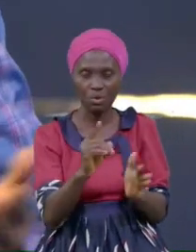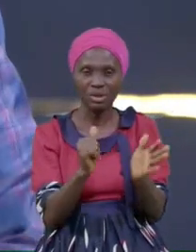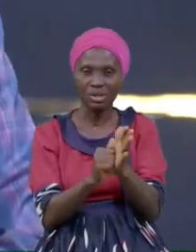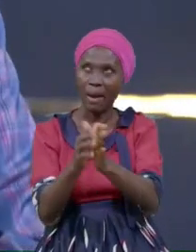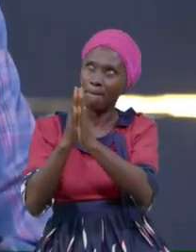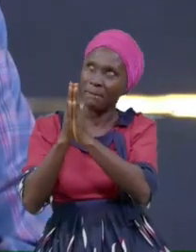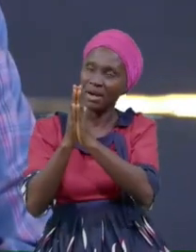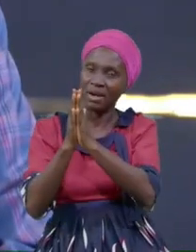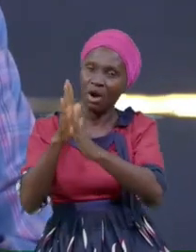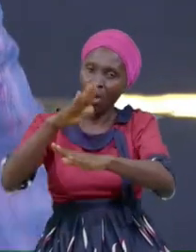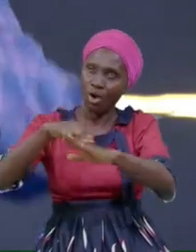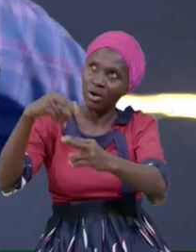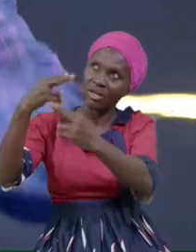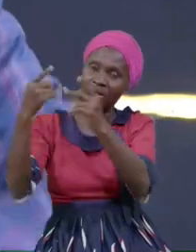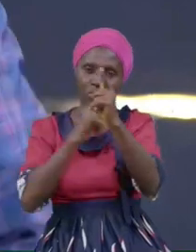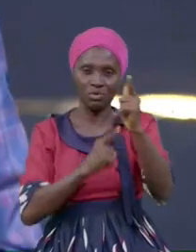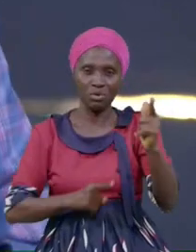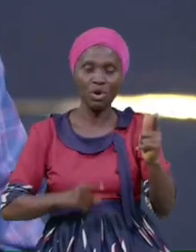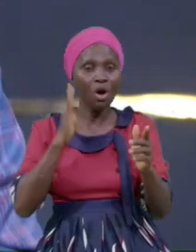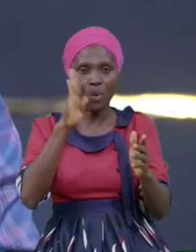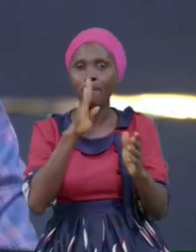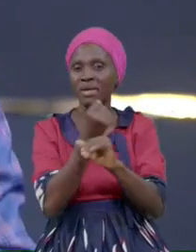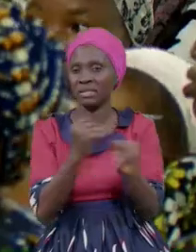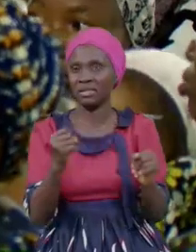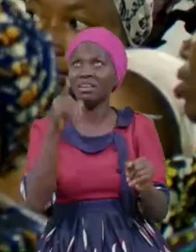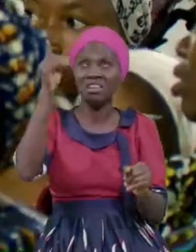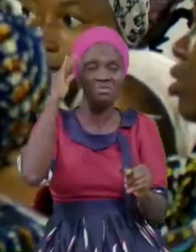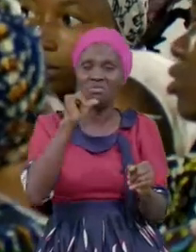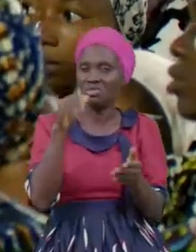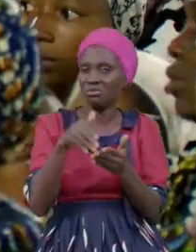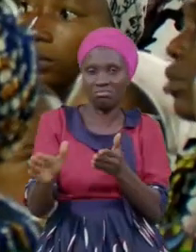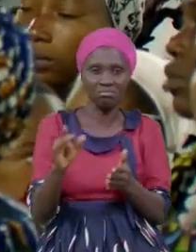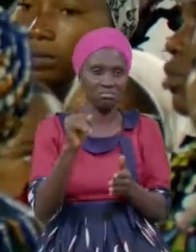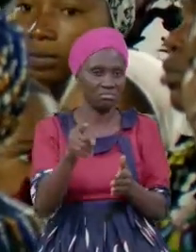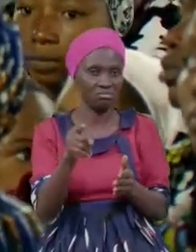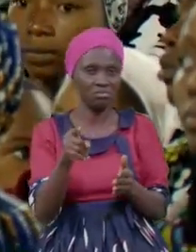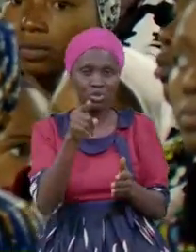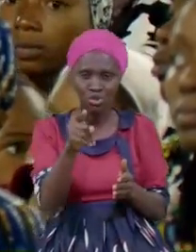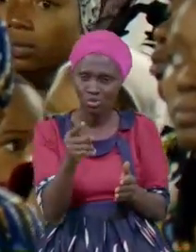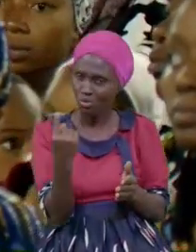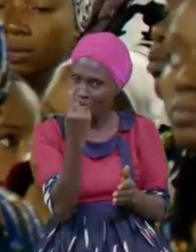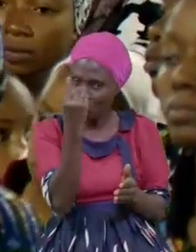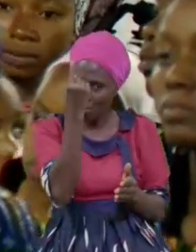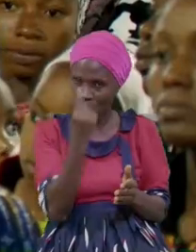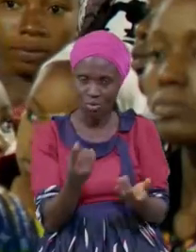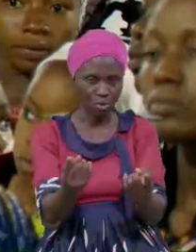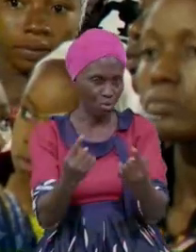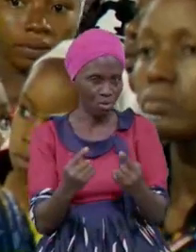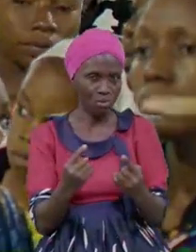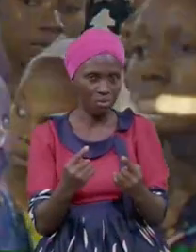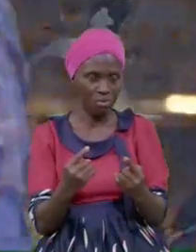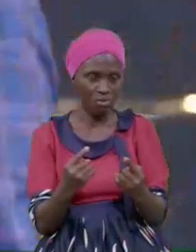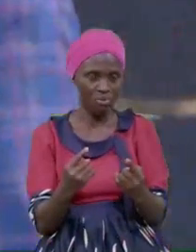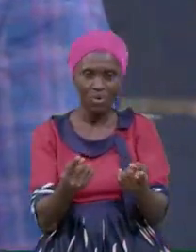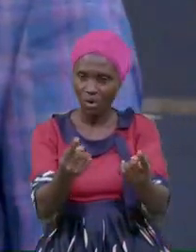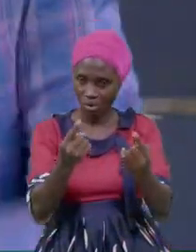Seigneur sera sauvé. Il ne va pas te rejeter. Viens seulement, viens seulement, viens seulement. Et comprends que